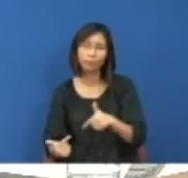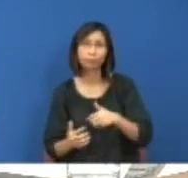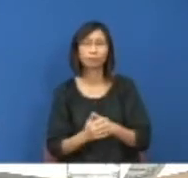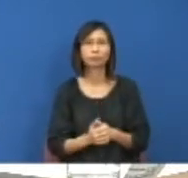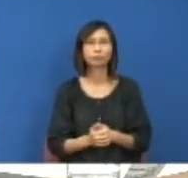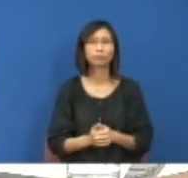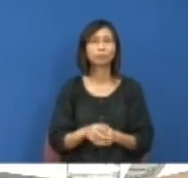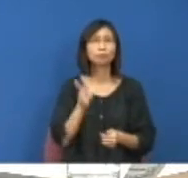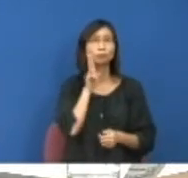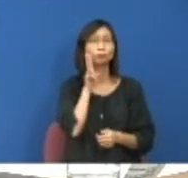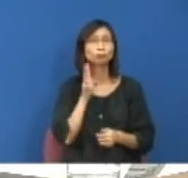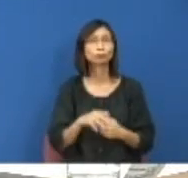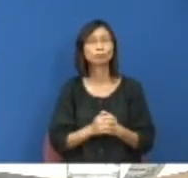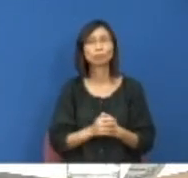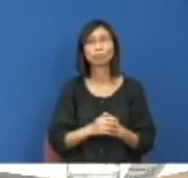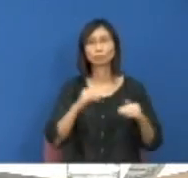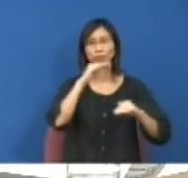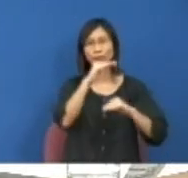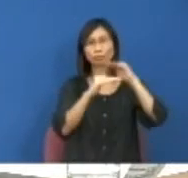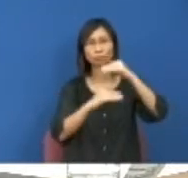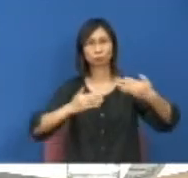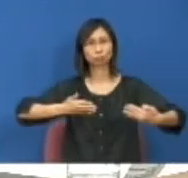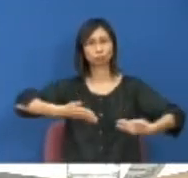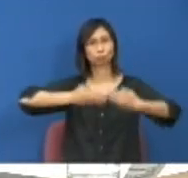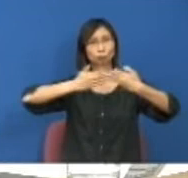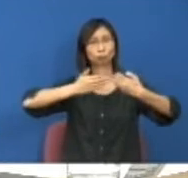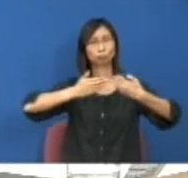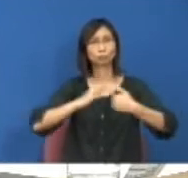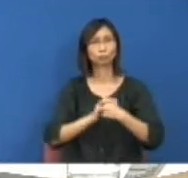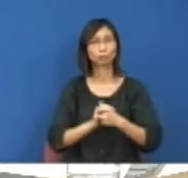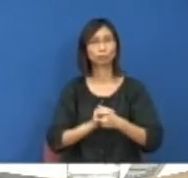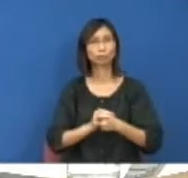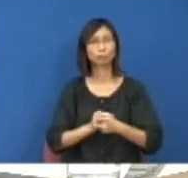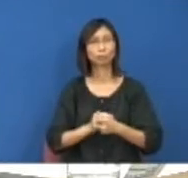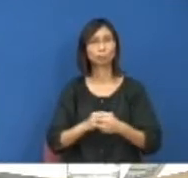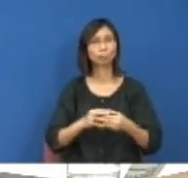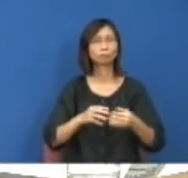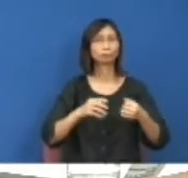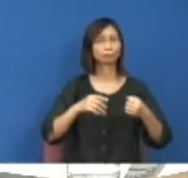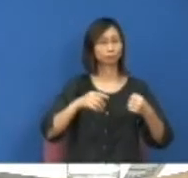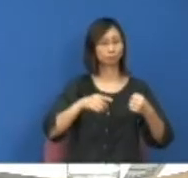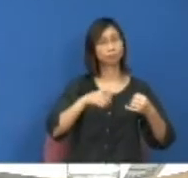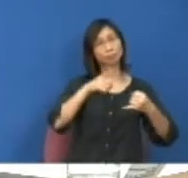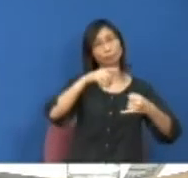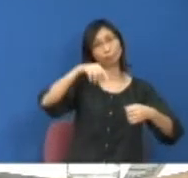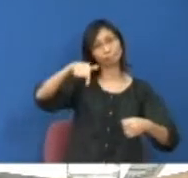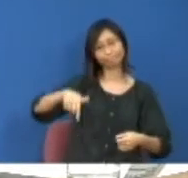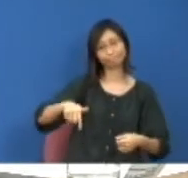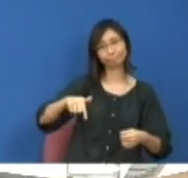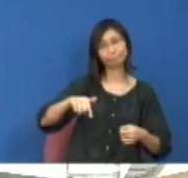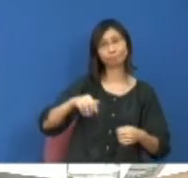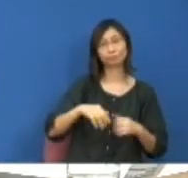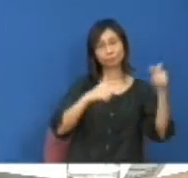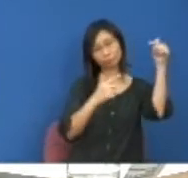如果作為一個階級嘅對立或者階級鬥爭嘅下集就好清楚。即使係解決咗所